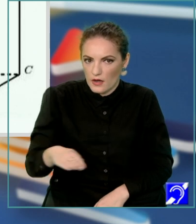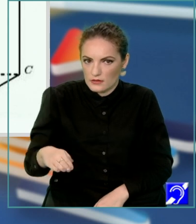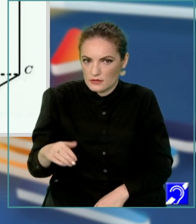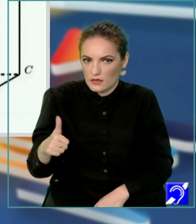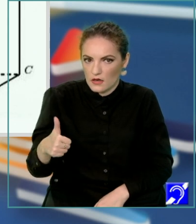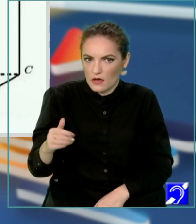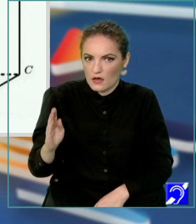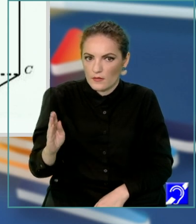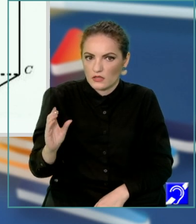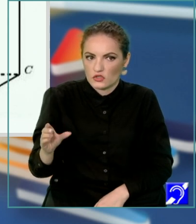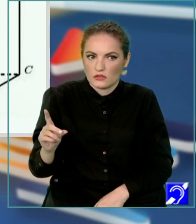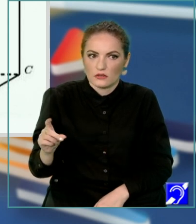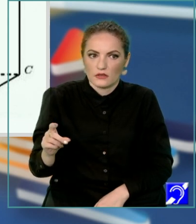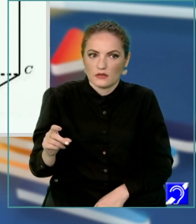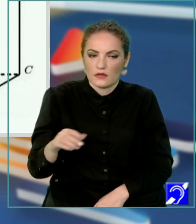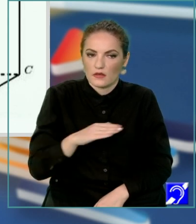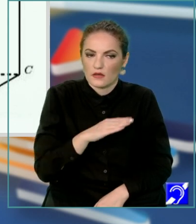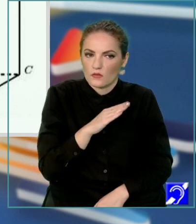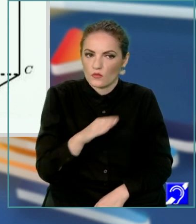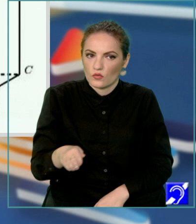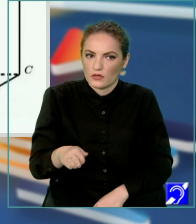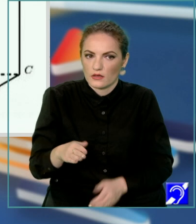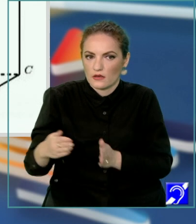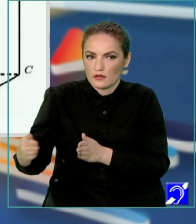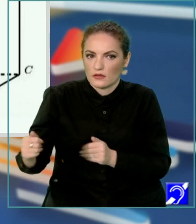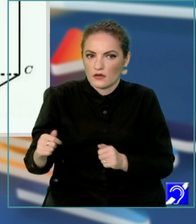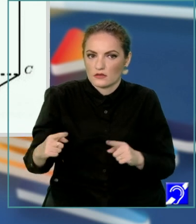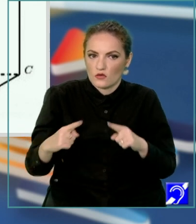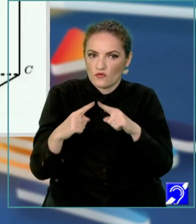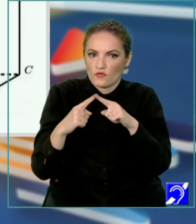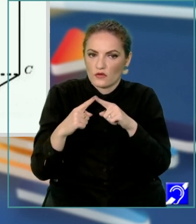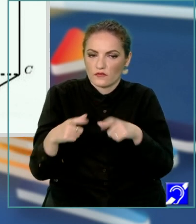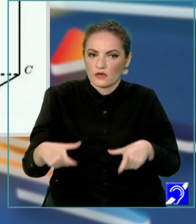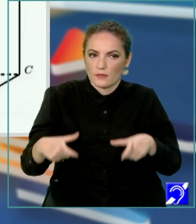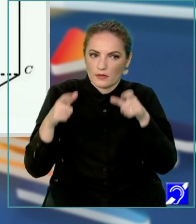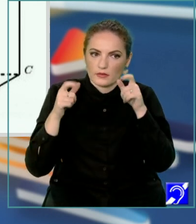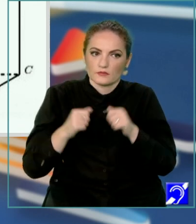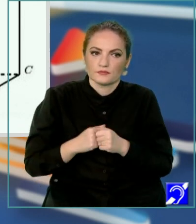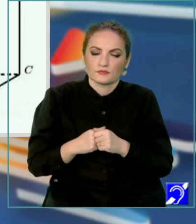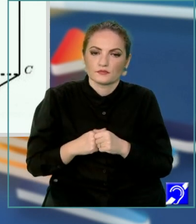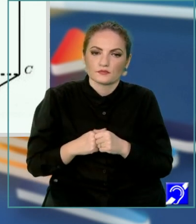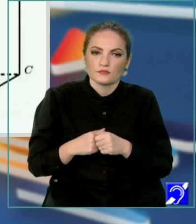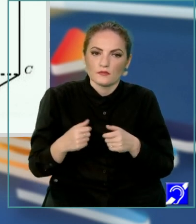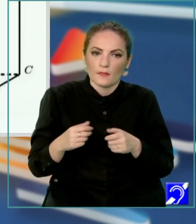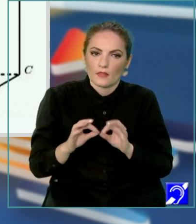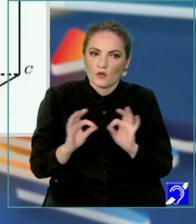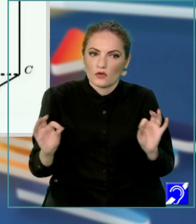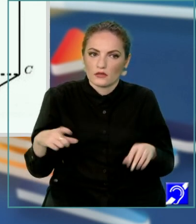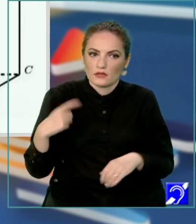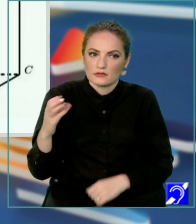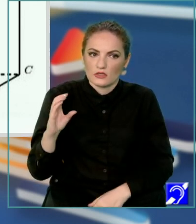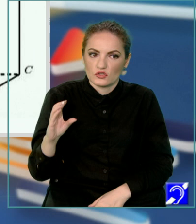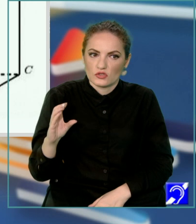laterală sau vârf al paralelipipedului răspunsul corect este ce muchie